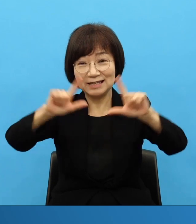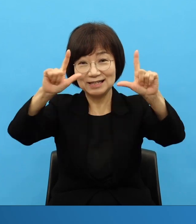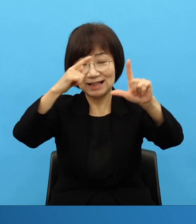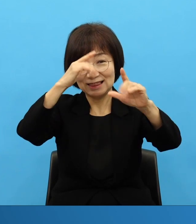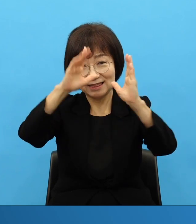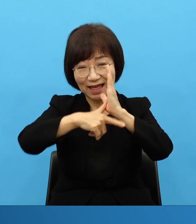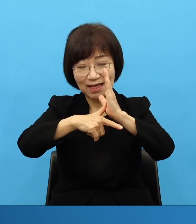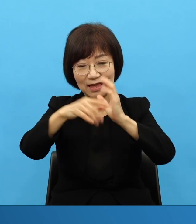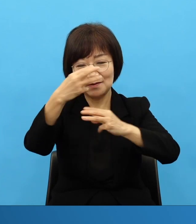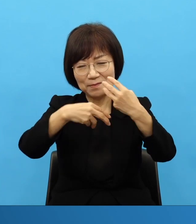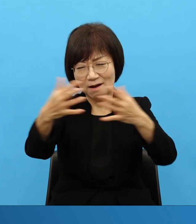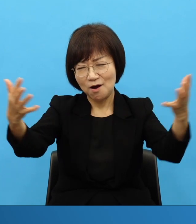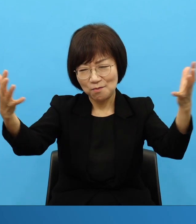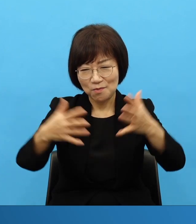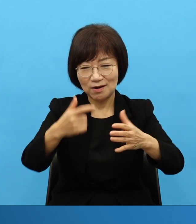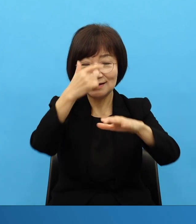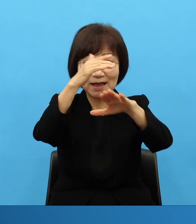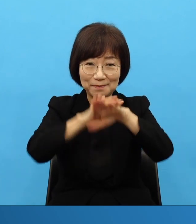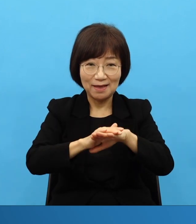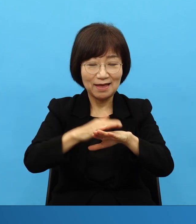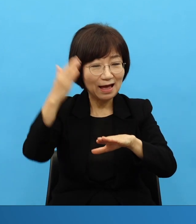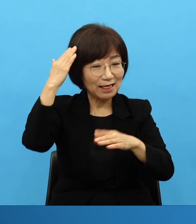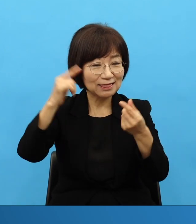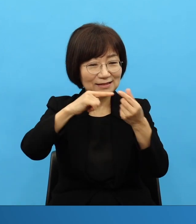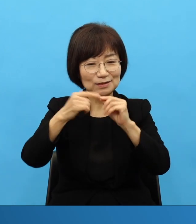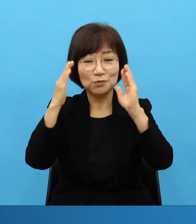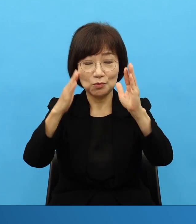함께 예배드리고 한글 공부도 하고 있어.